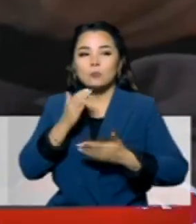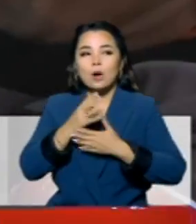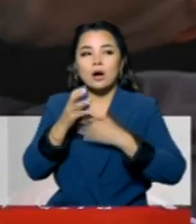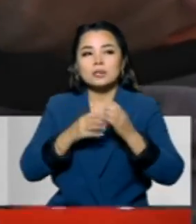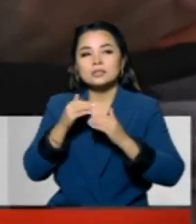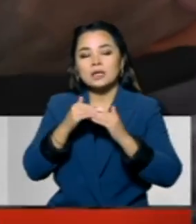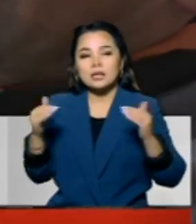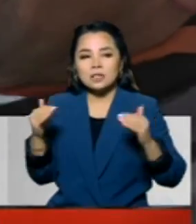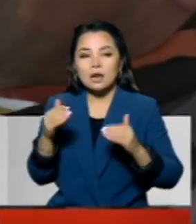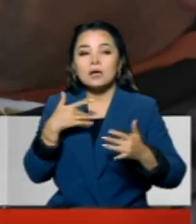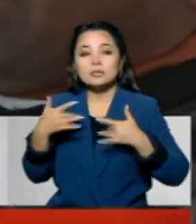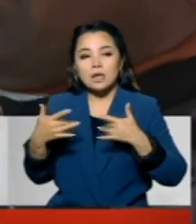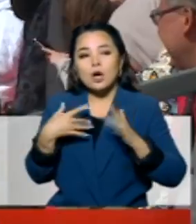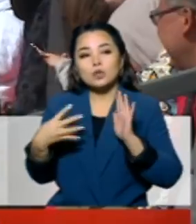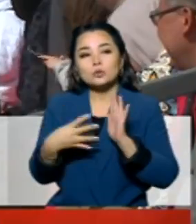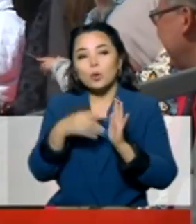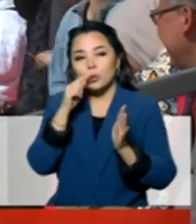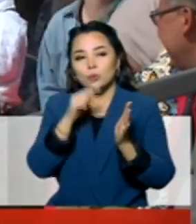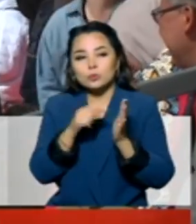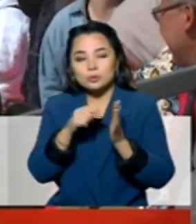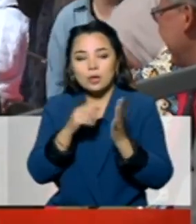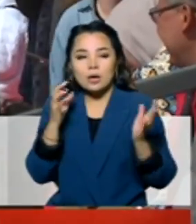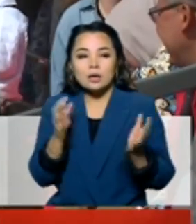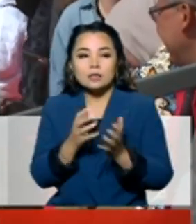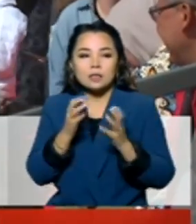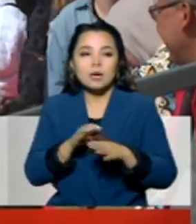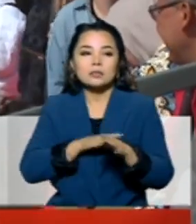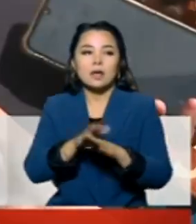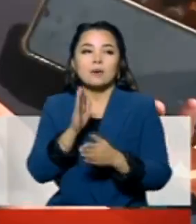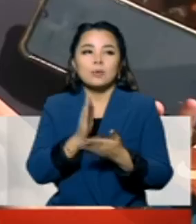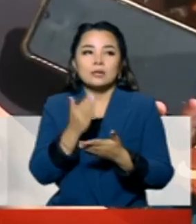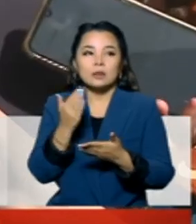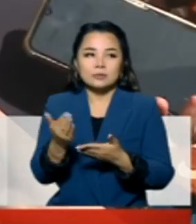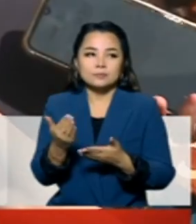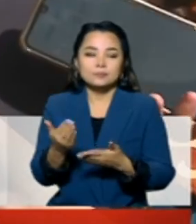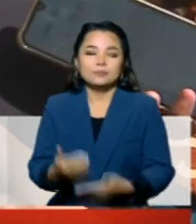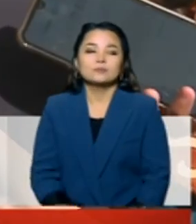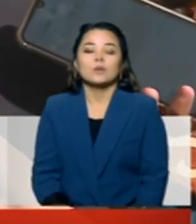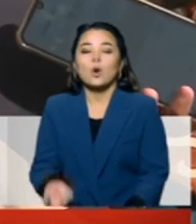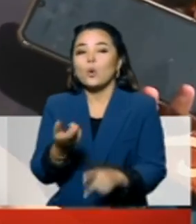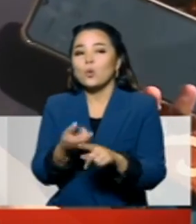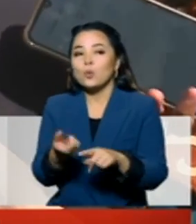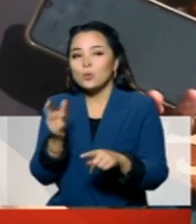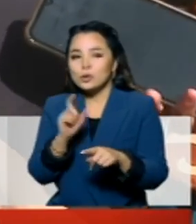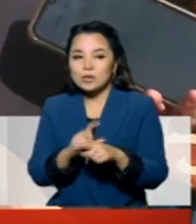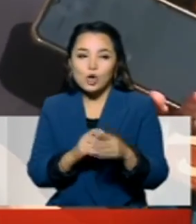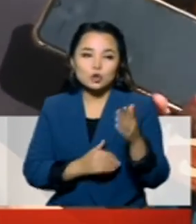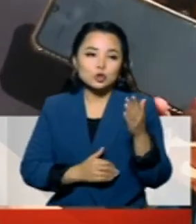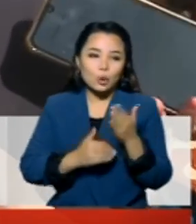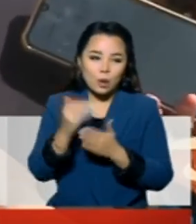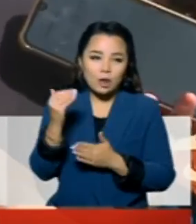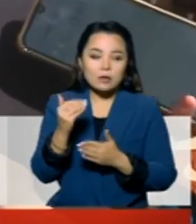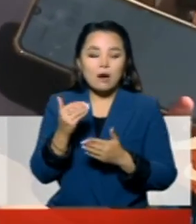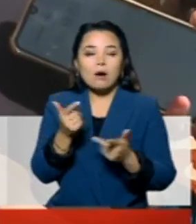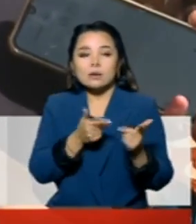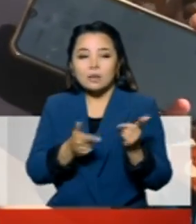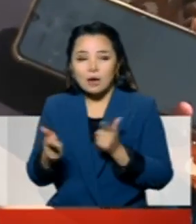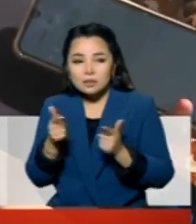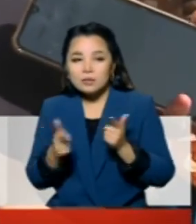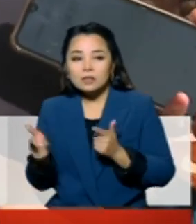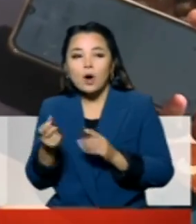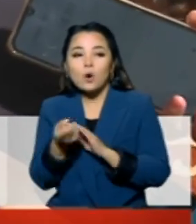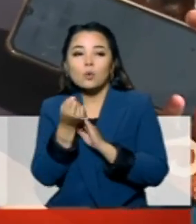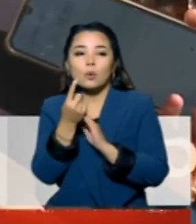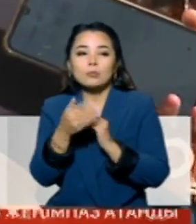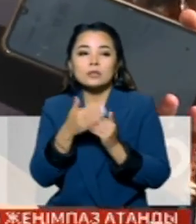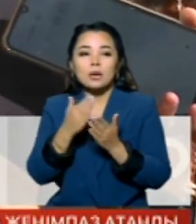деңгейде өнер көрсетіп жүрген 9 құсбегі қорғап жатыр. Бұл құсбегілікке қызығушылық өте жоғары. Бүгінгі таңда